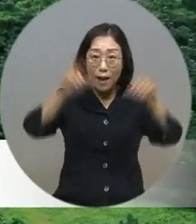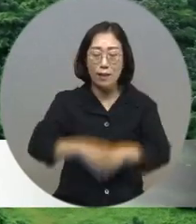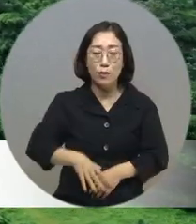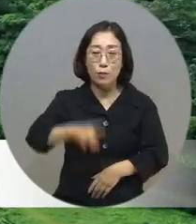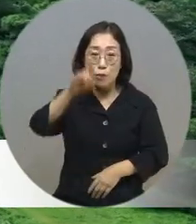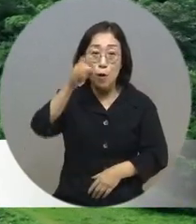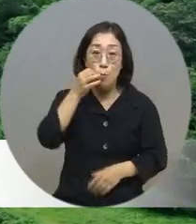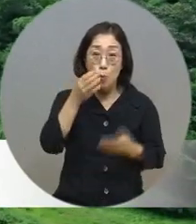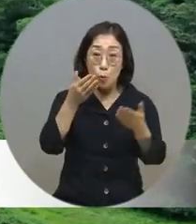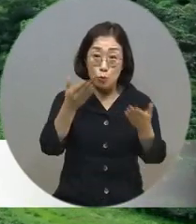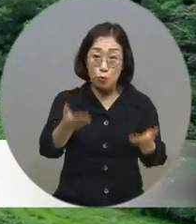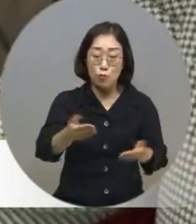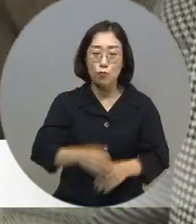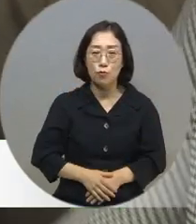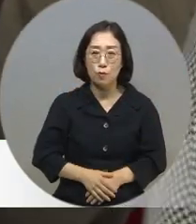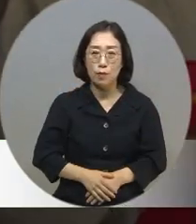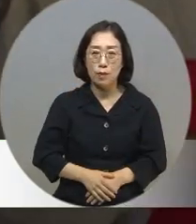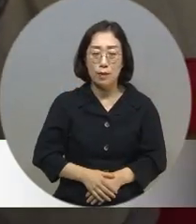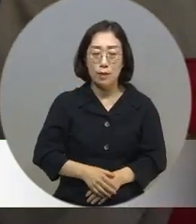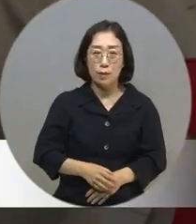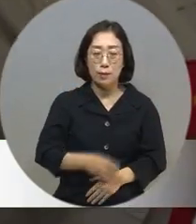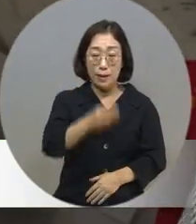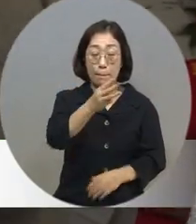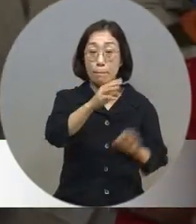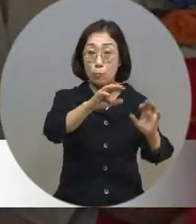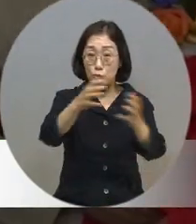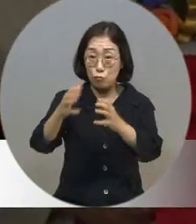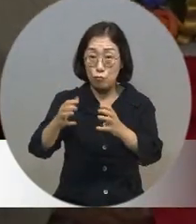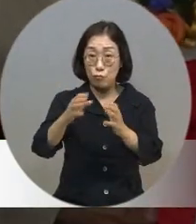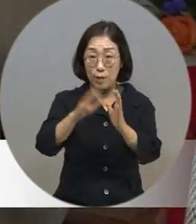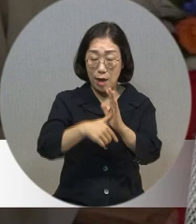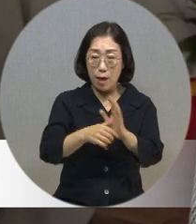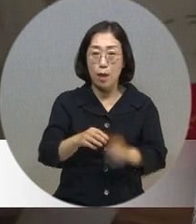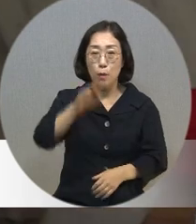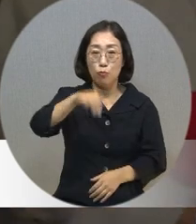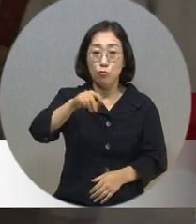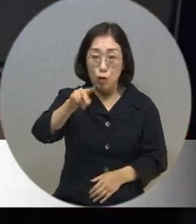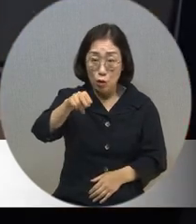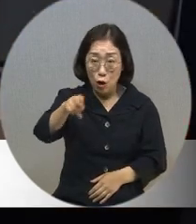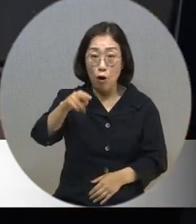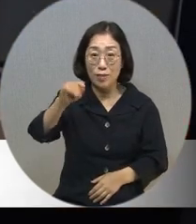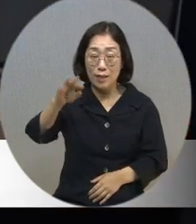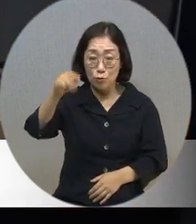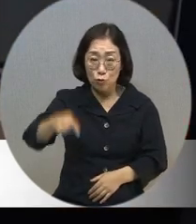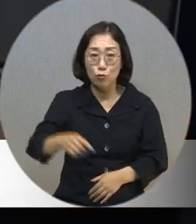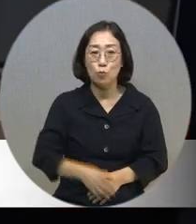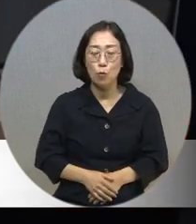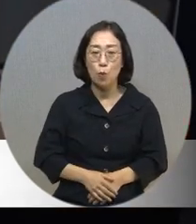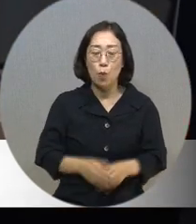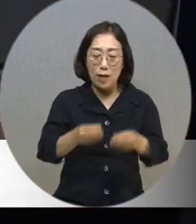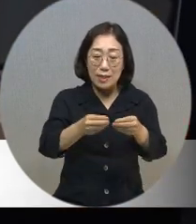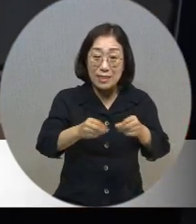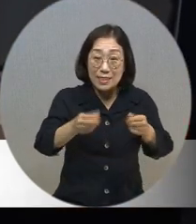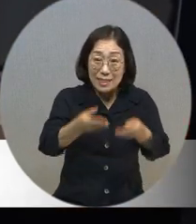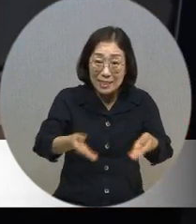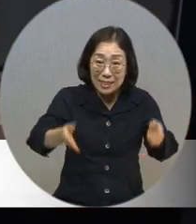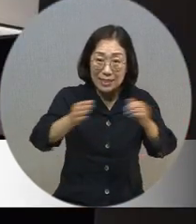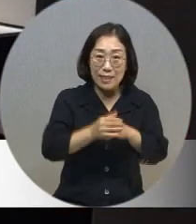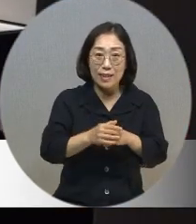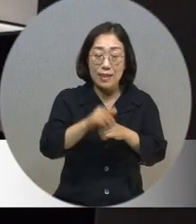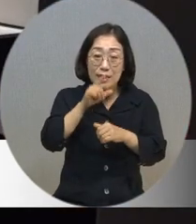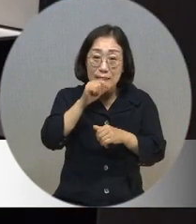첫선을 보인 유물은 삼국시대를 대표하는 부여 산수 기운전 가야토기 새모양